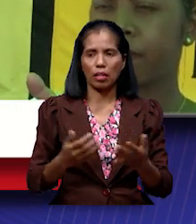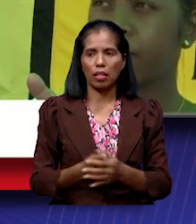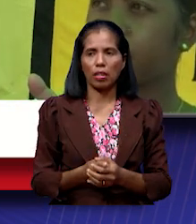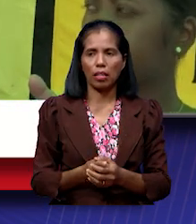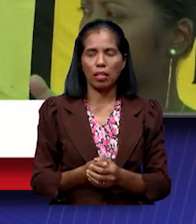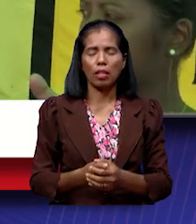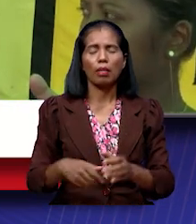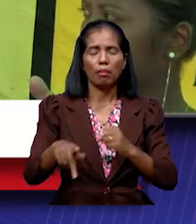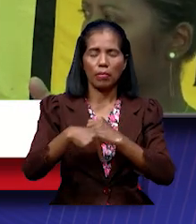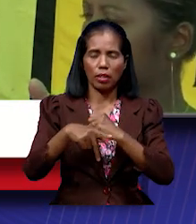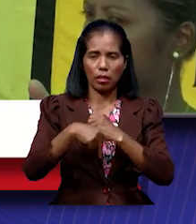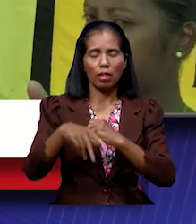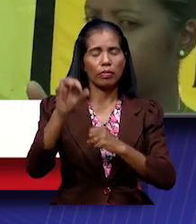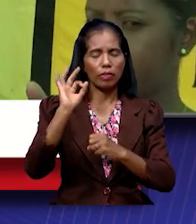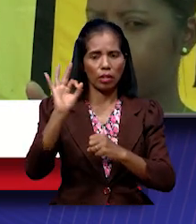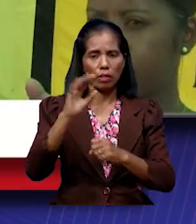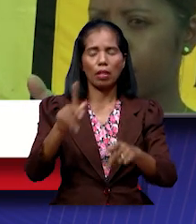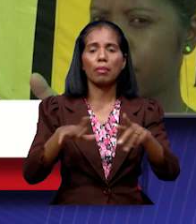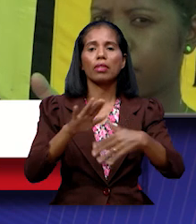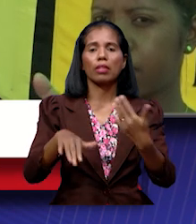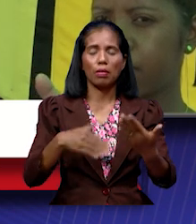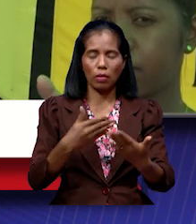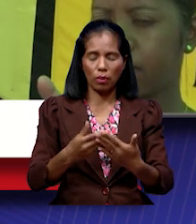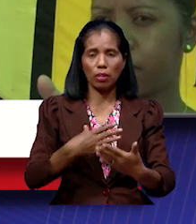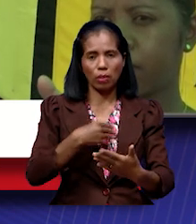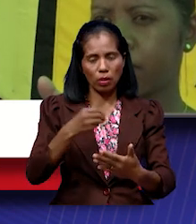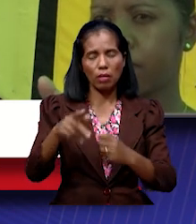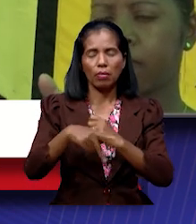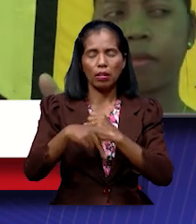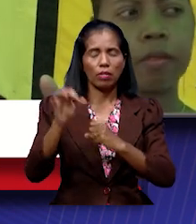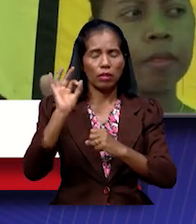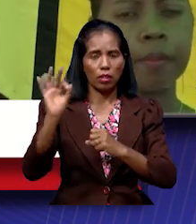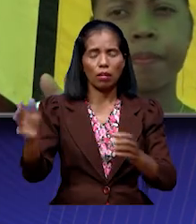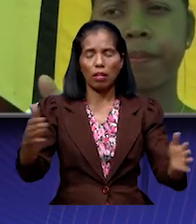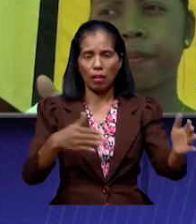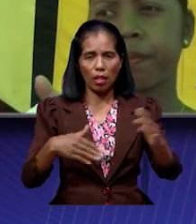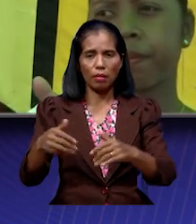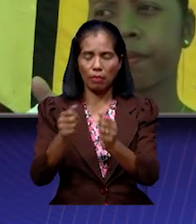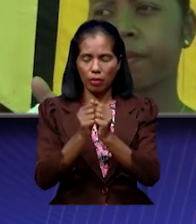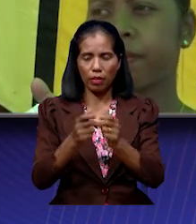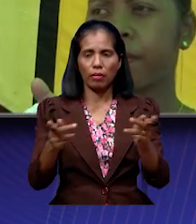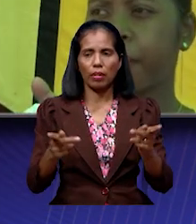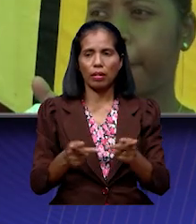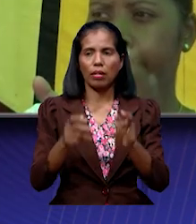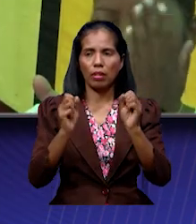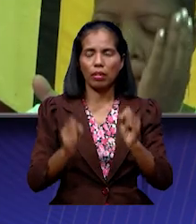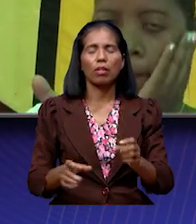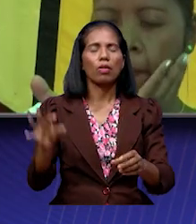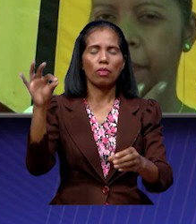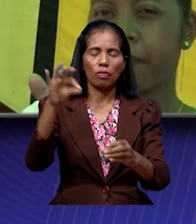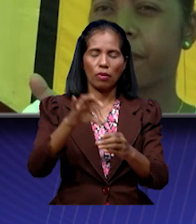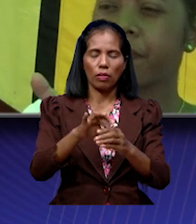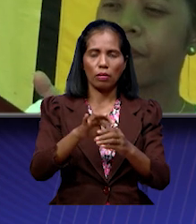militantes Fretili, nomo simpatizantes Irselu, atu mai hamutu ke fatin dane, odi hamiti mal vota ba